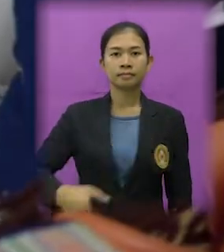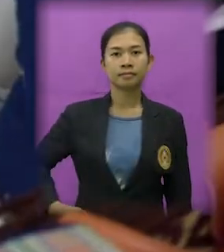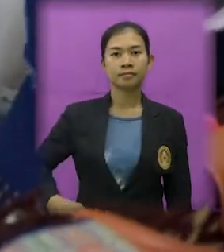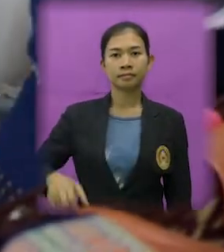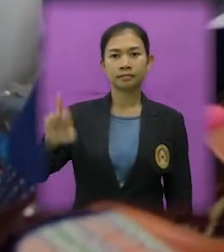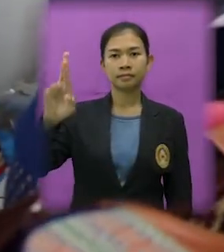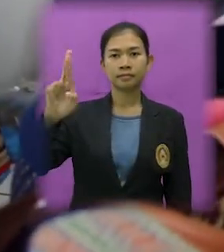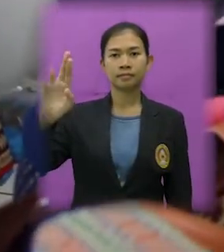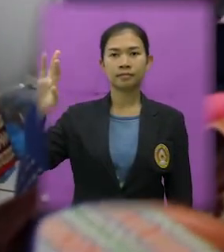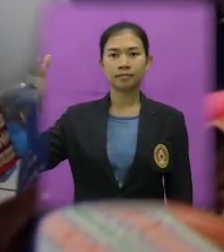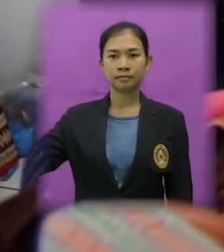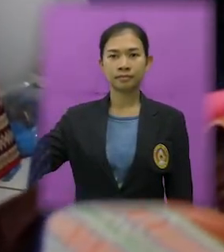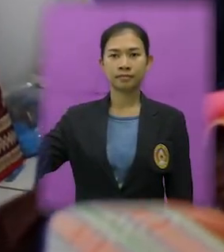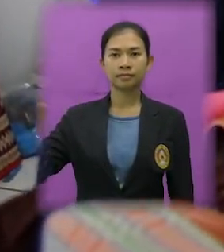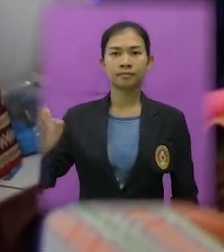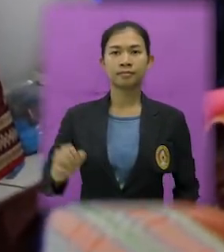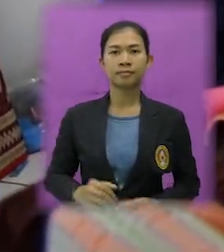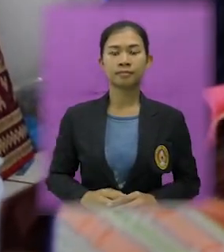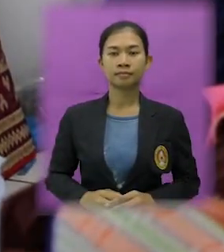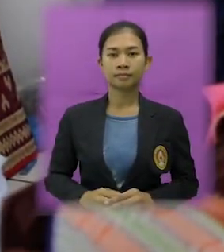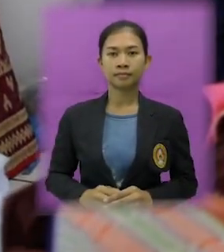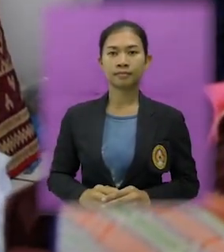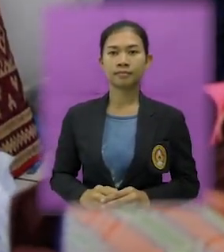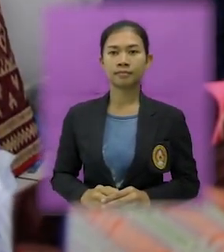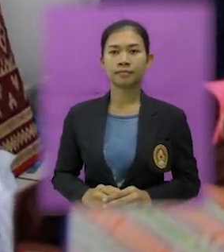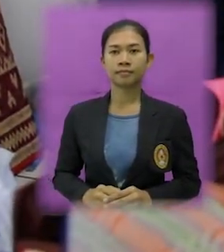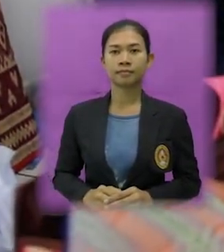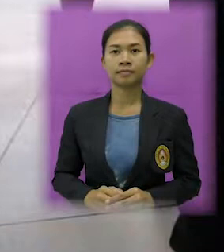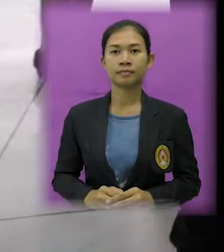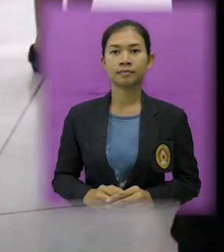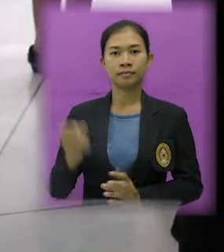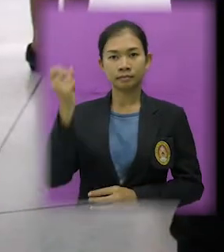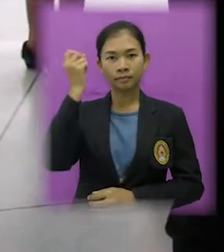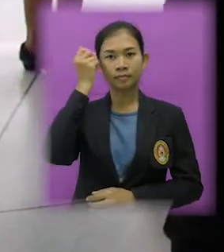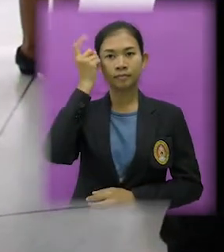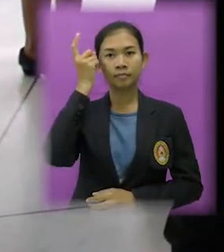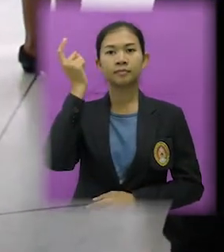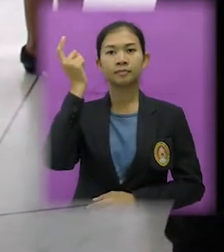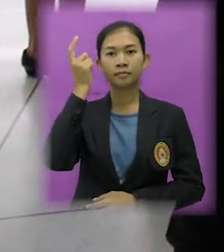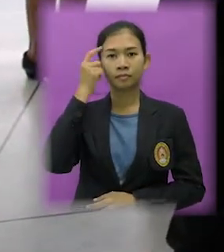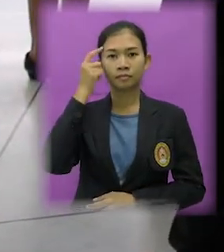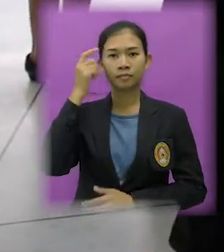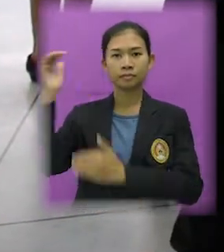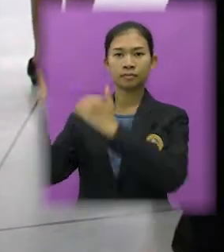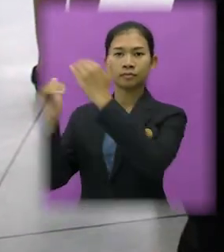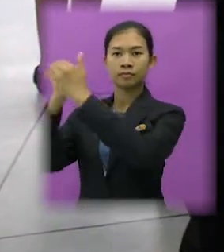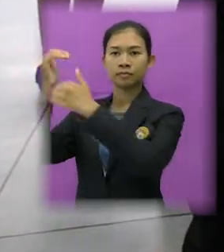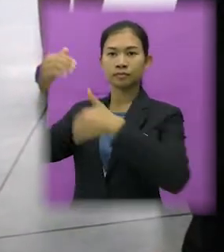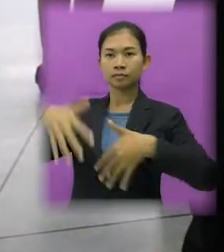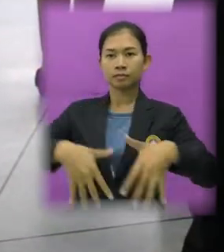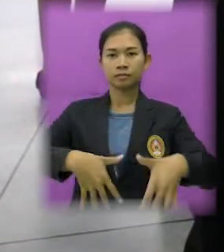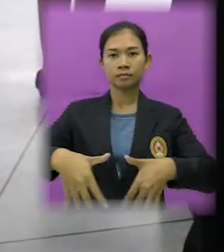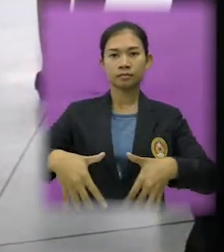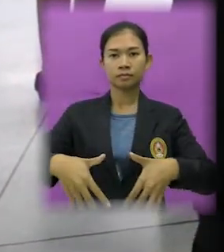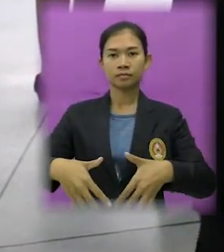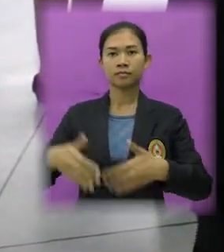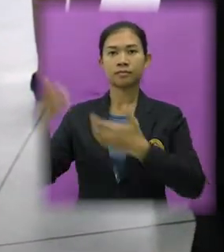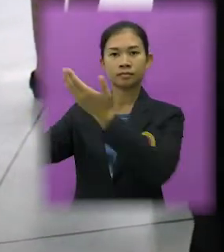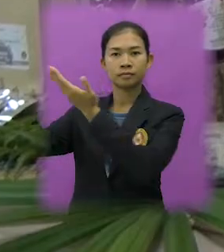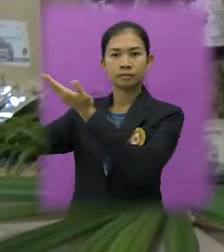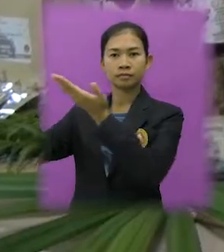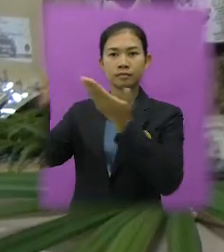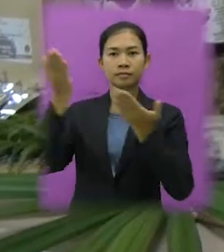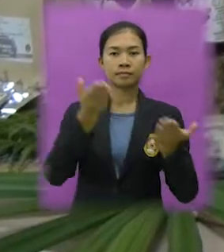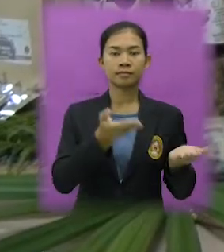ของพระบาทสมเด็จพระมหาภูมิพลอดุลยเดชมหาราชบรมนาถบพิตรด้วยการเข้าใจเข้าถึงพัฒนาท้อง